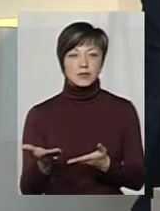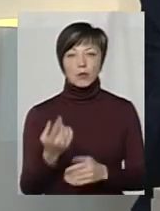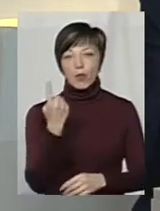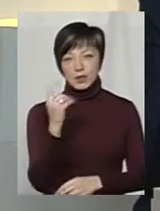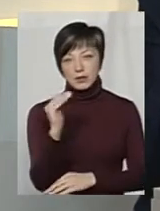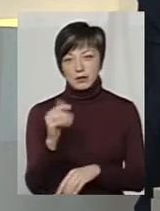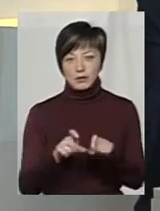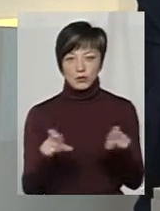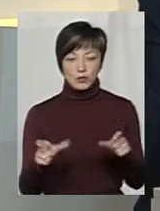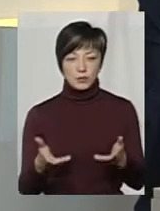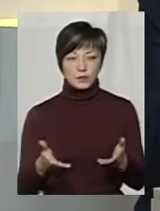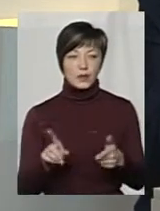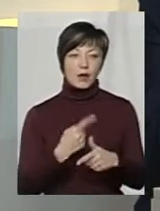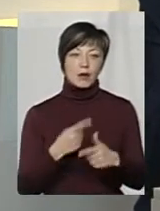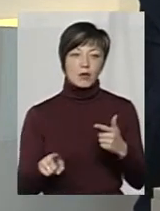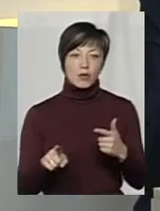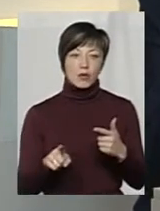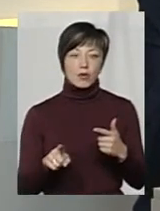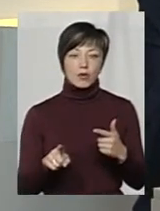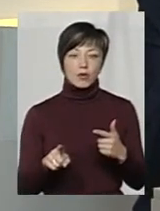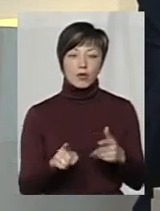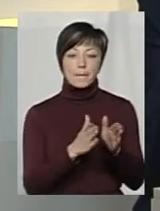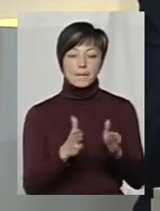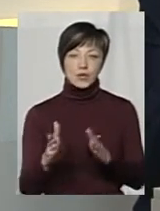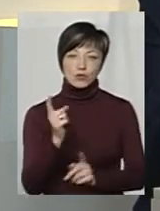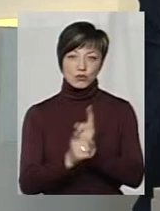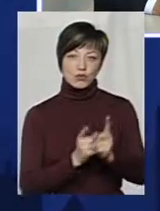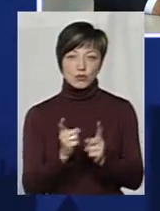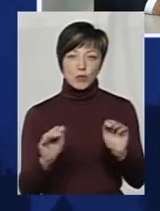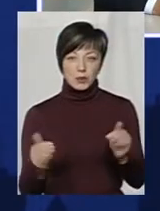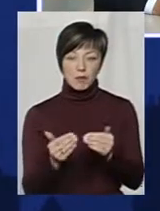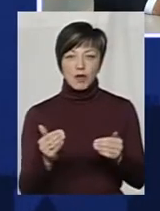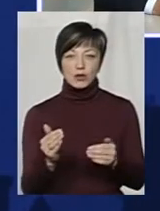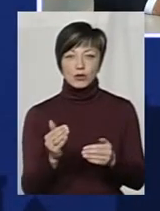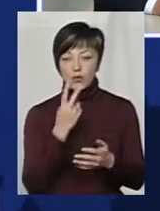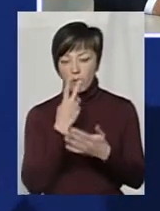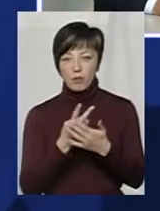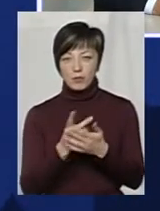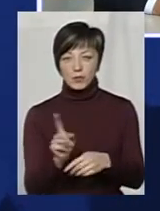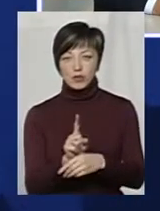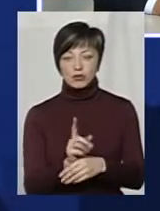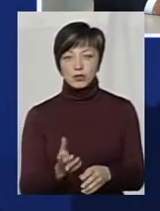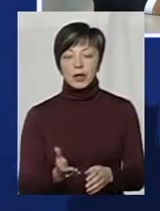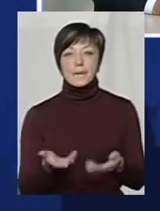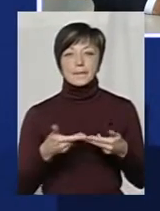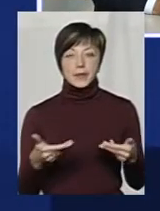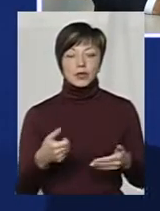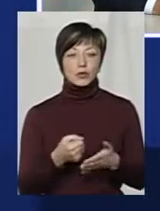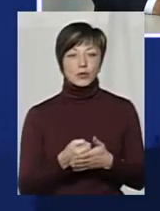школі. Або приводьте мережу до оптимального значення. І ми